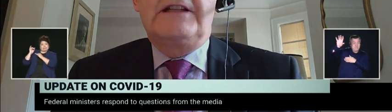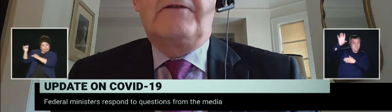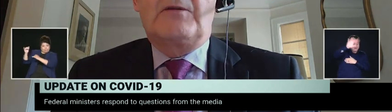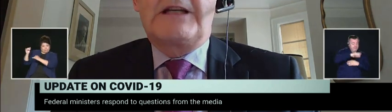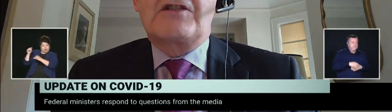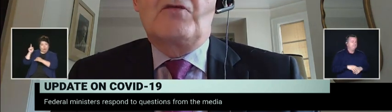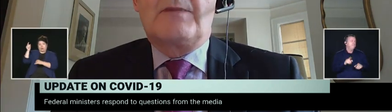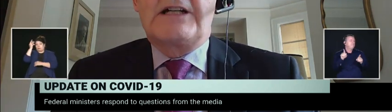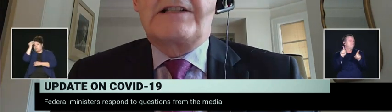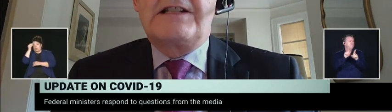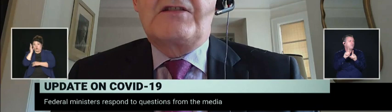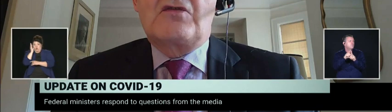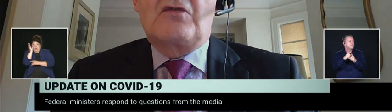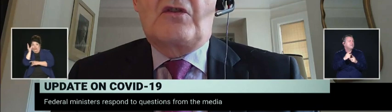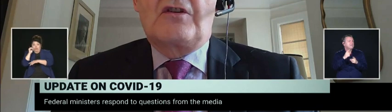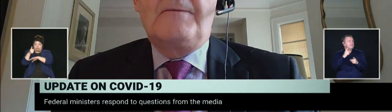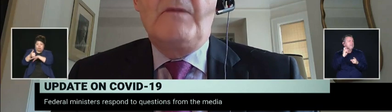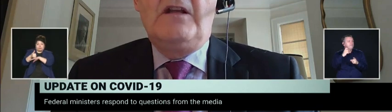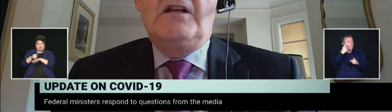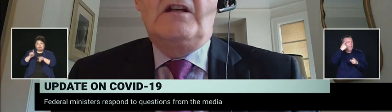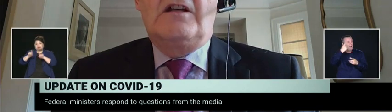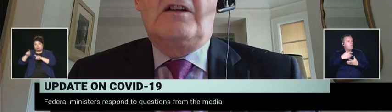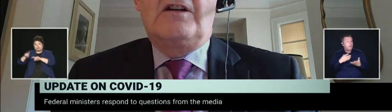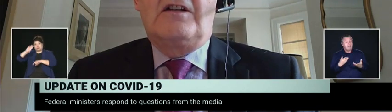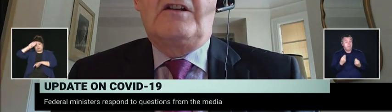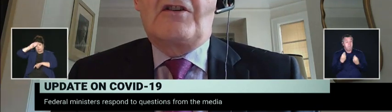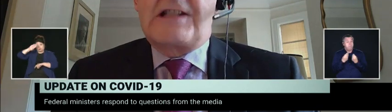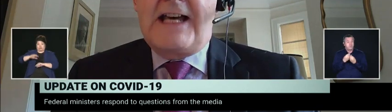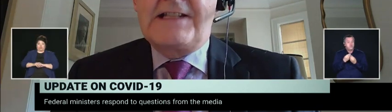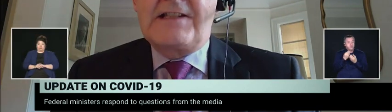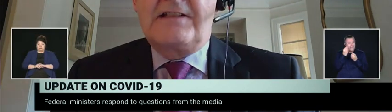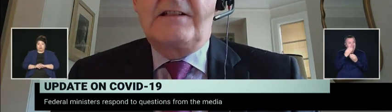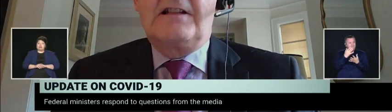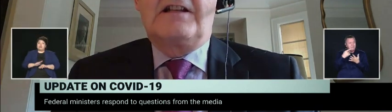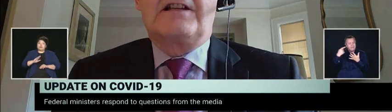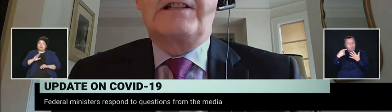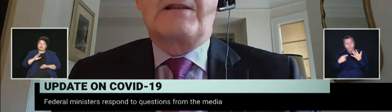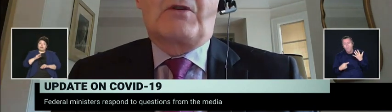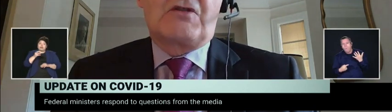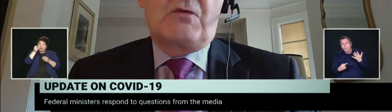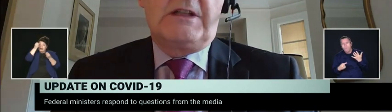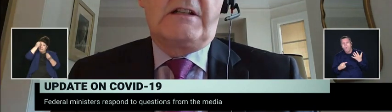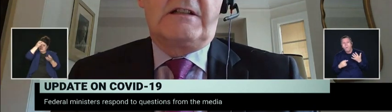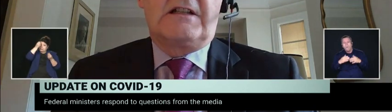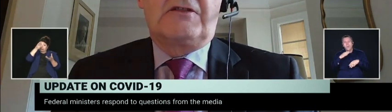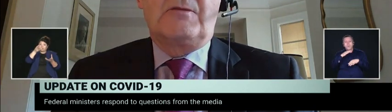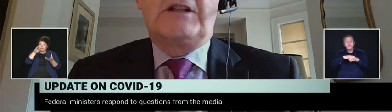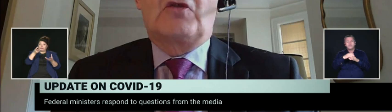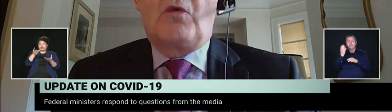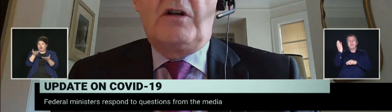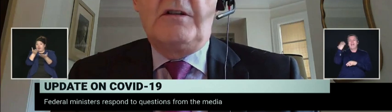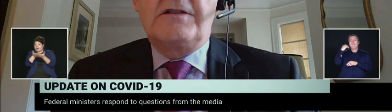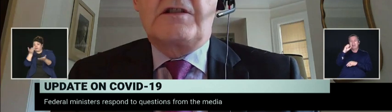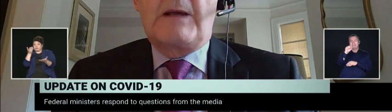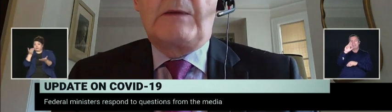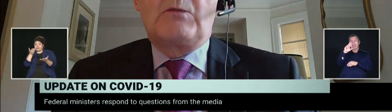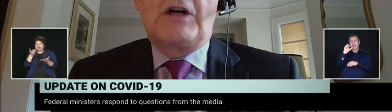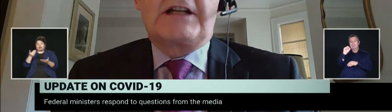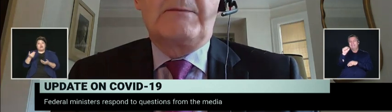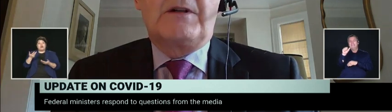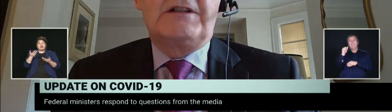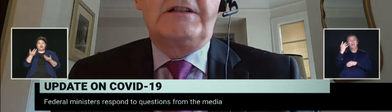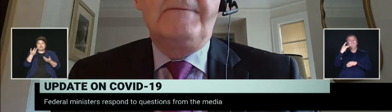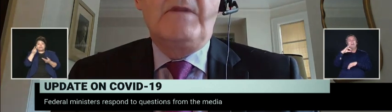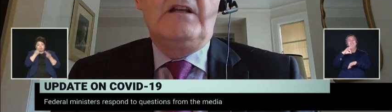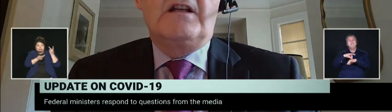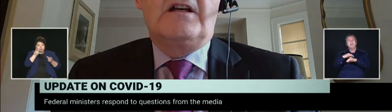beaucoup d'informations basées sur le SRAS qui s'est produit en 2003, si ma mémoire